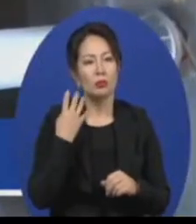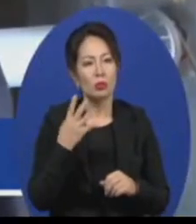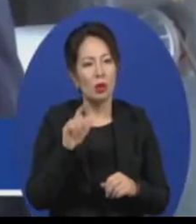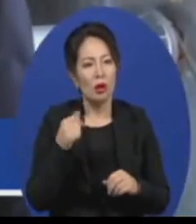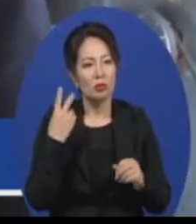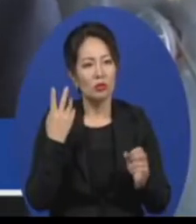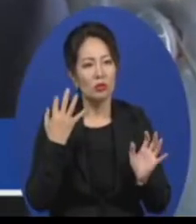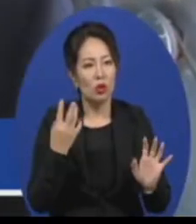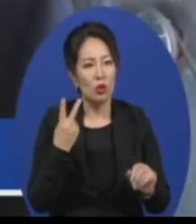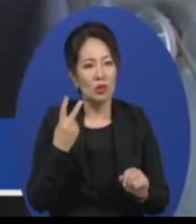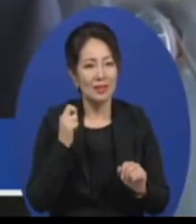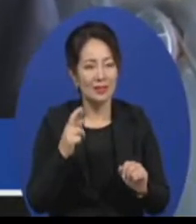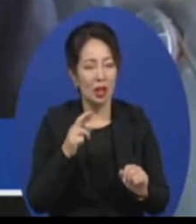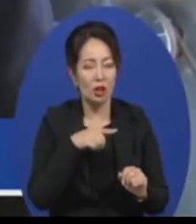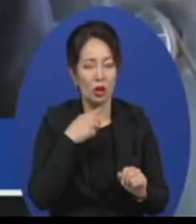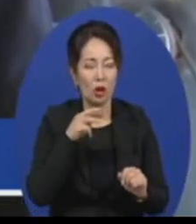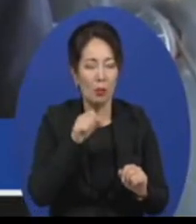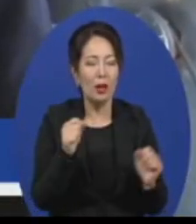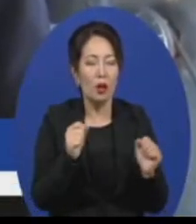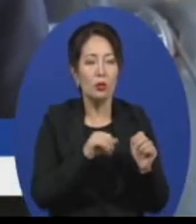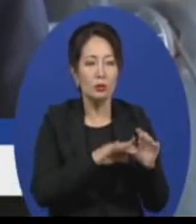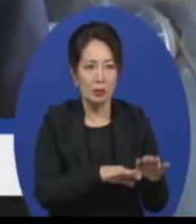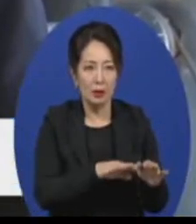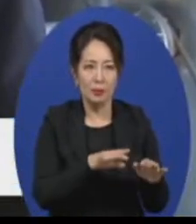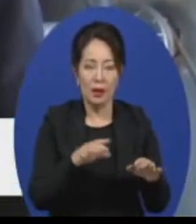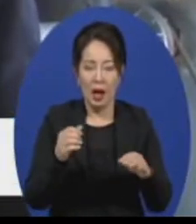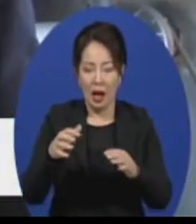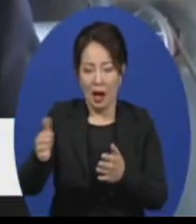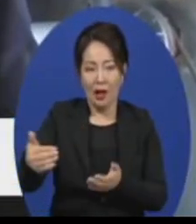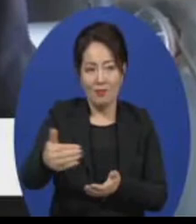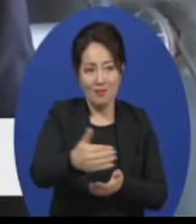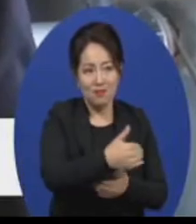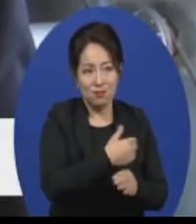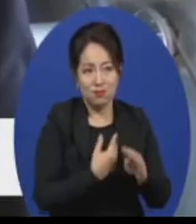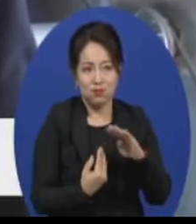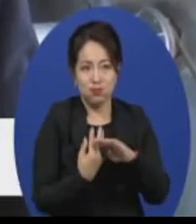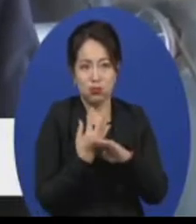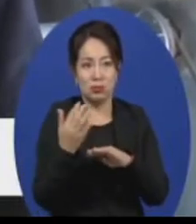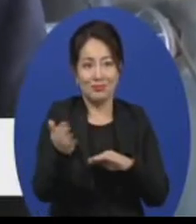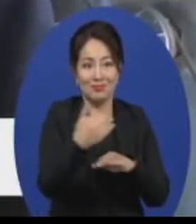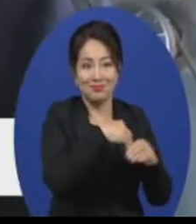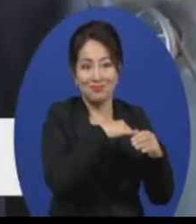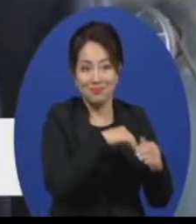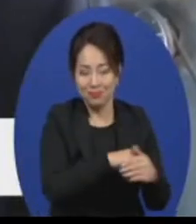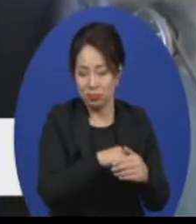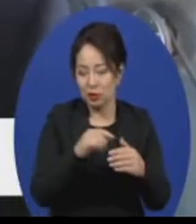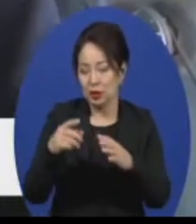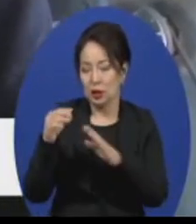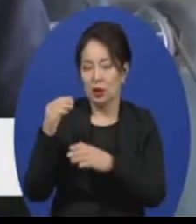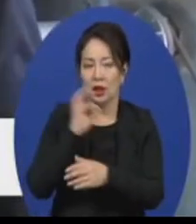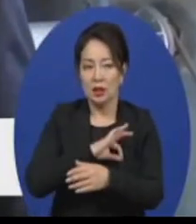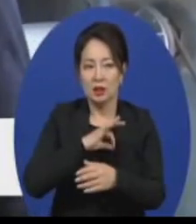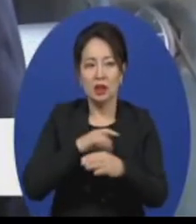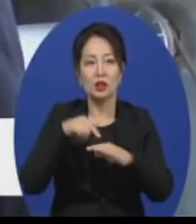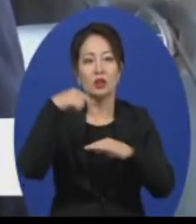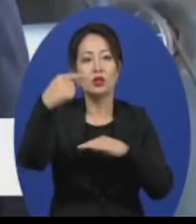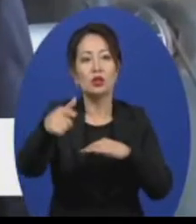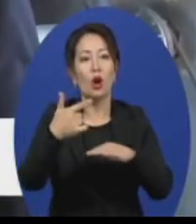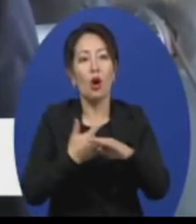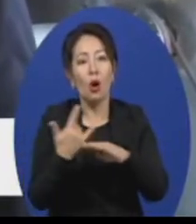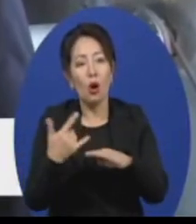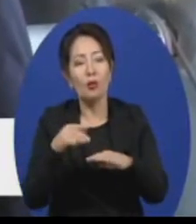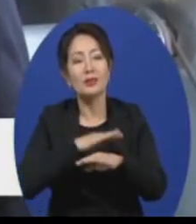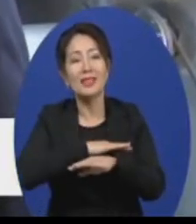байгаа. Эхний хэлцээнд одоо бусад адлангаа бэлтгэсэн сумдуудынхаа дотоод нөөц уулзах шатаад уртлынхаа говийн